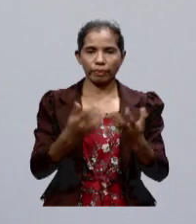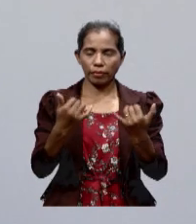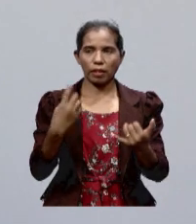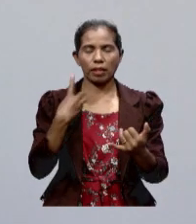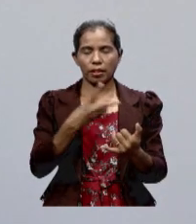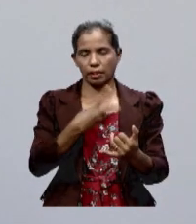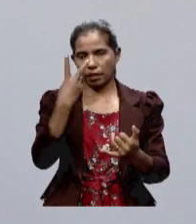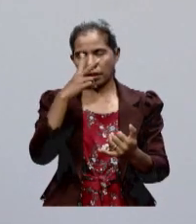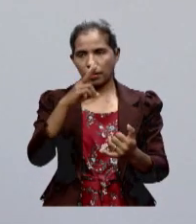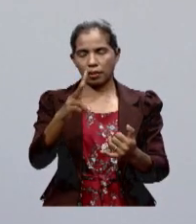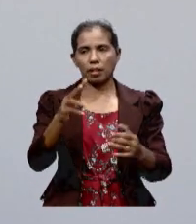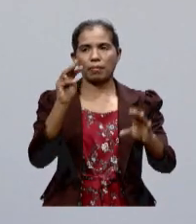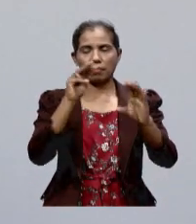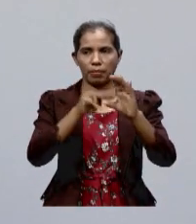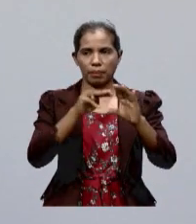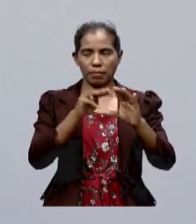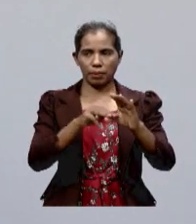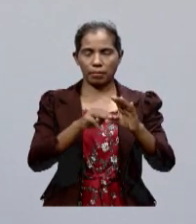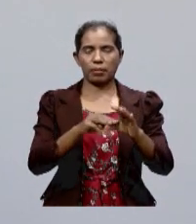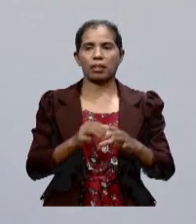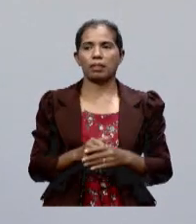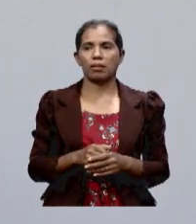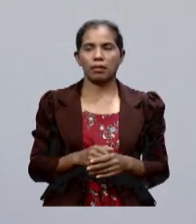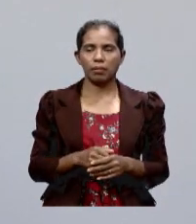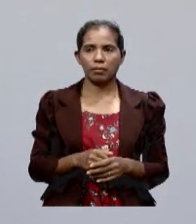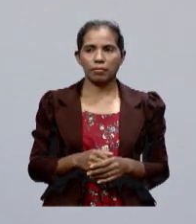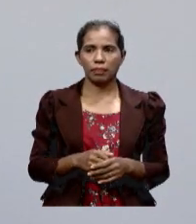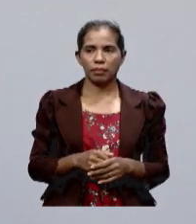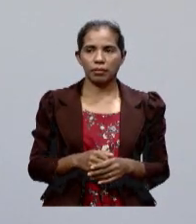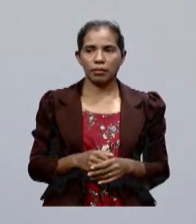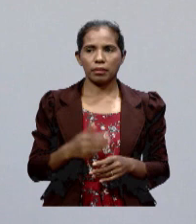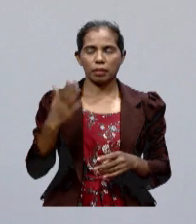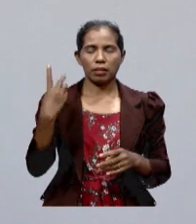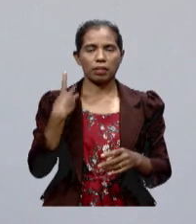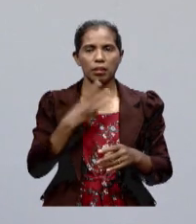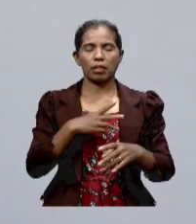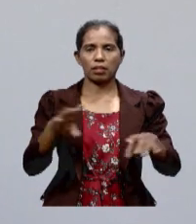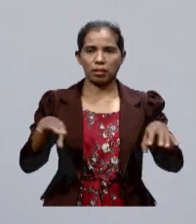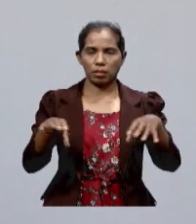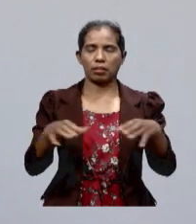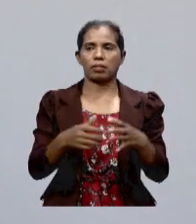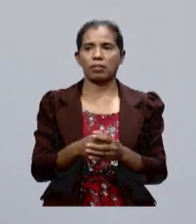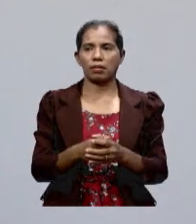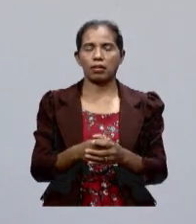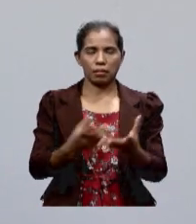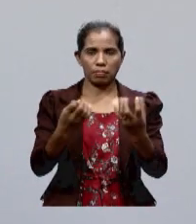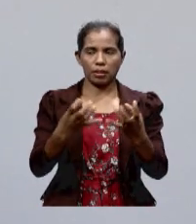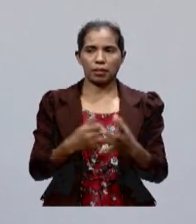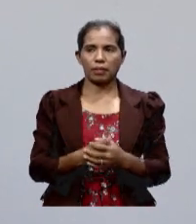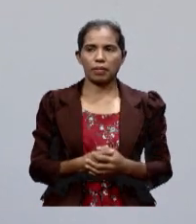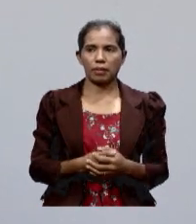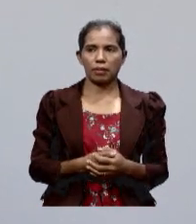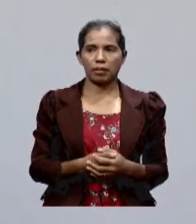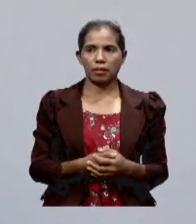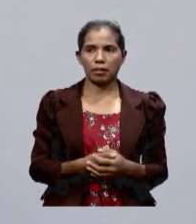hare itanian mercado ni led iha internet service lubukida ne